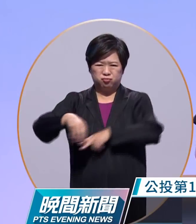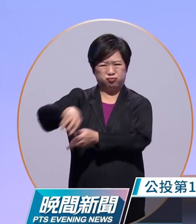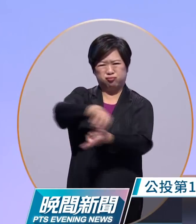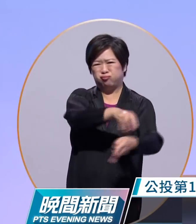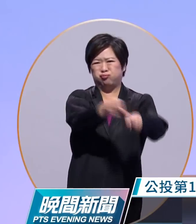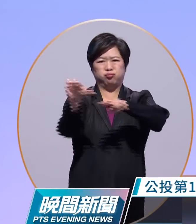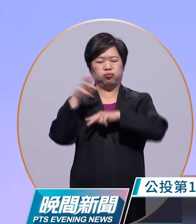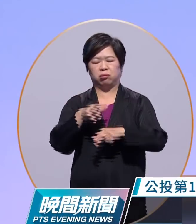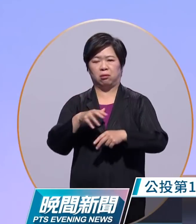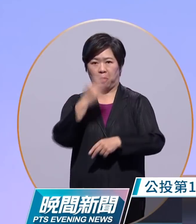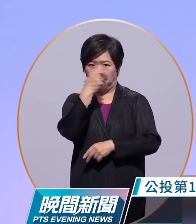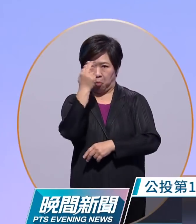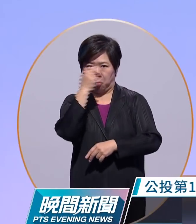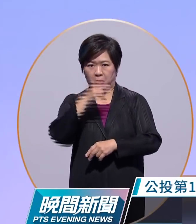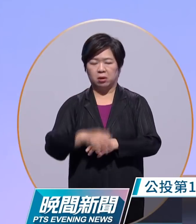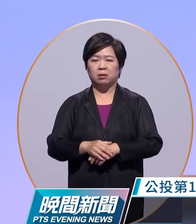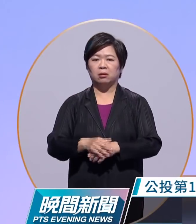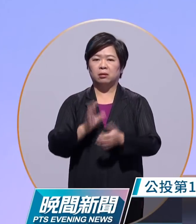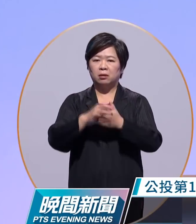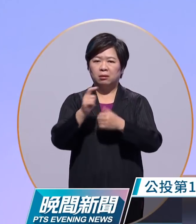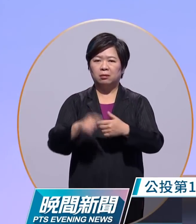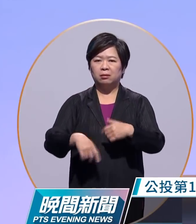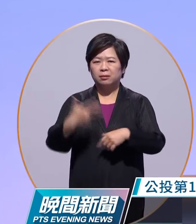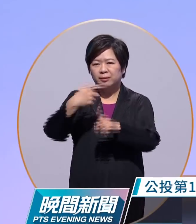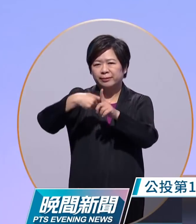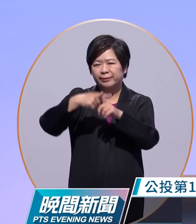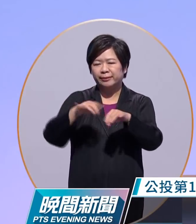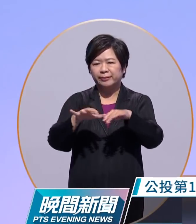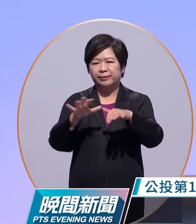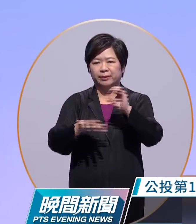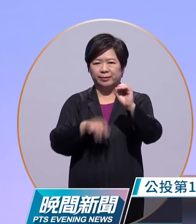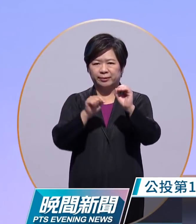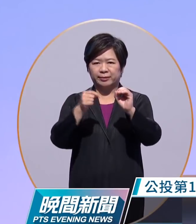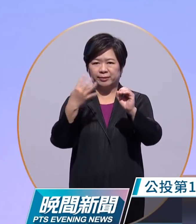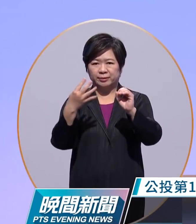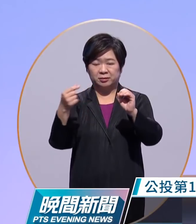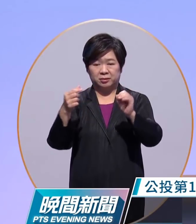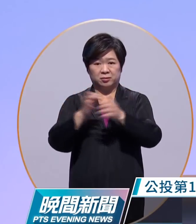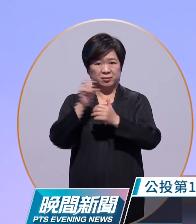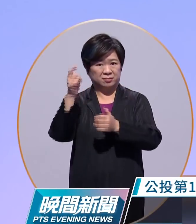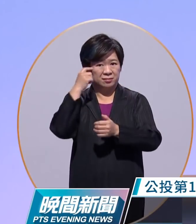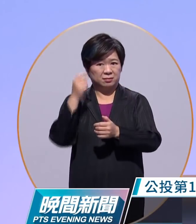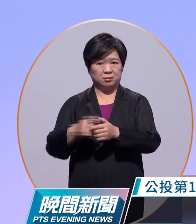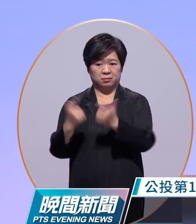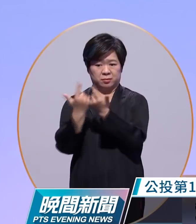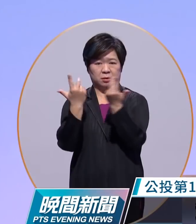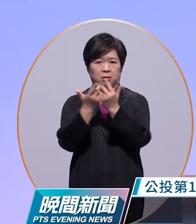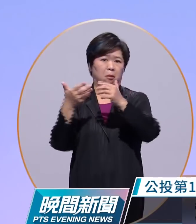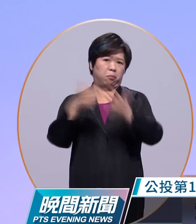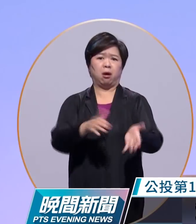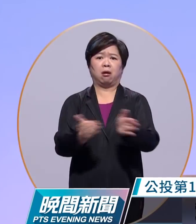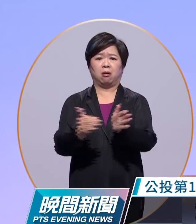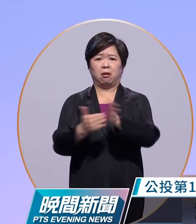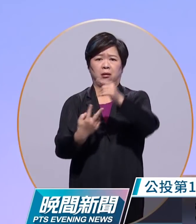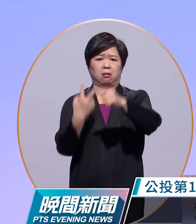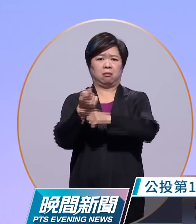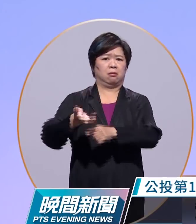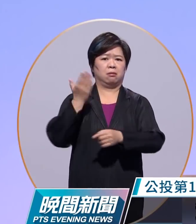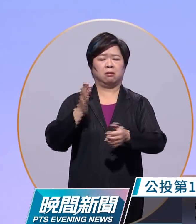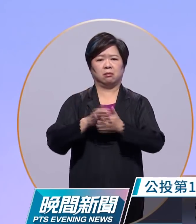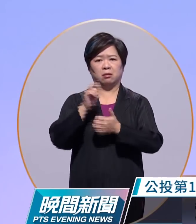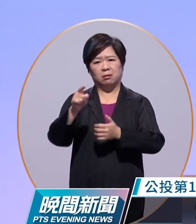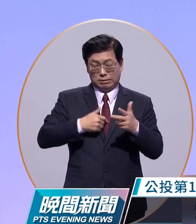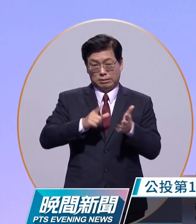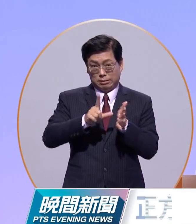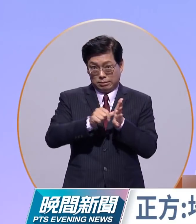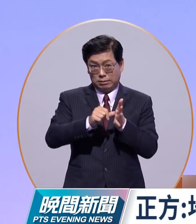冲啊。七级地震大概是 0.4G， 如果发生在北海岸，台北市和新北市先毁一半，对核市场却只是基本中的